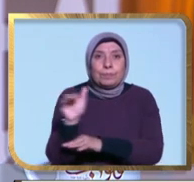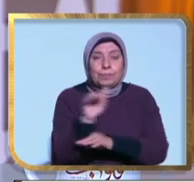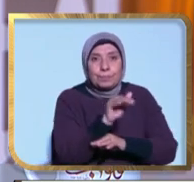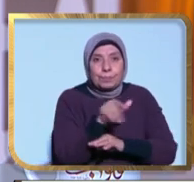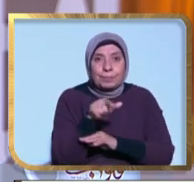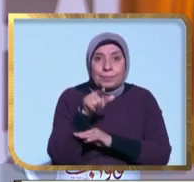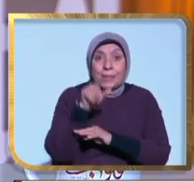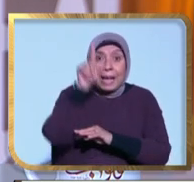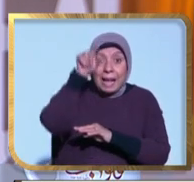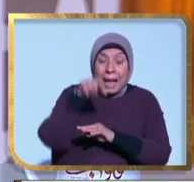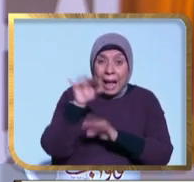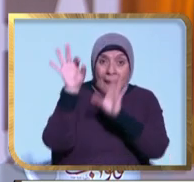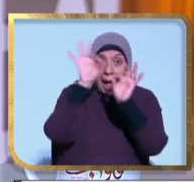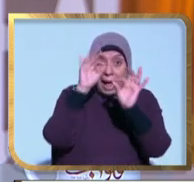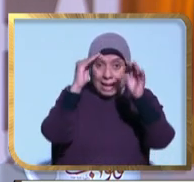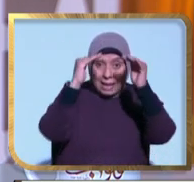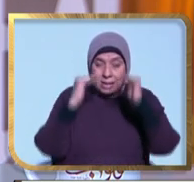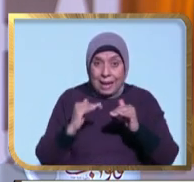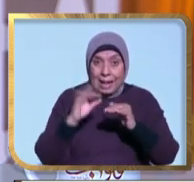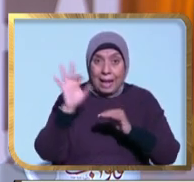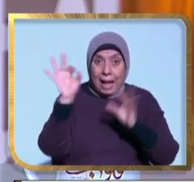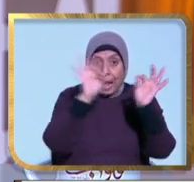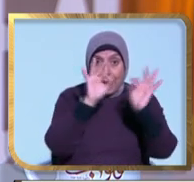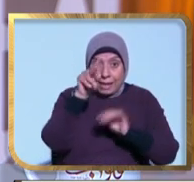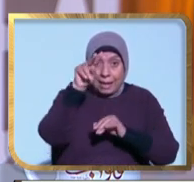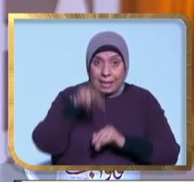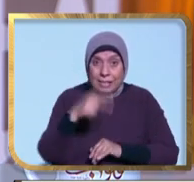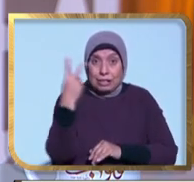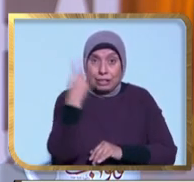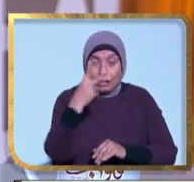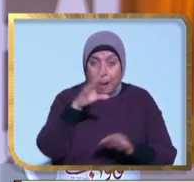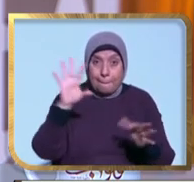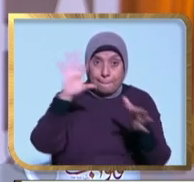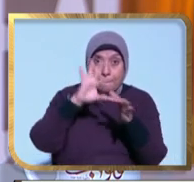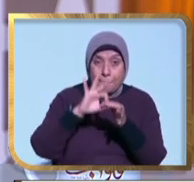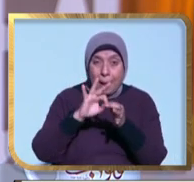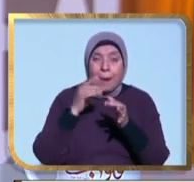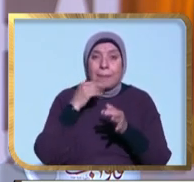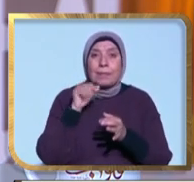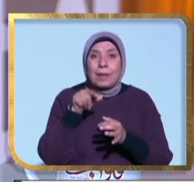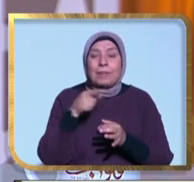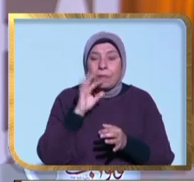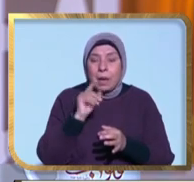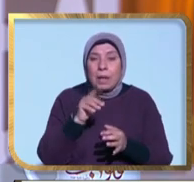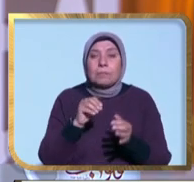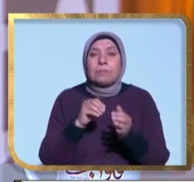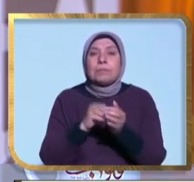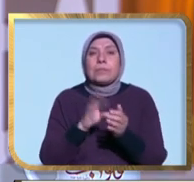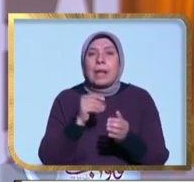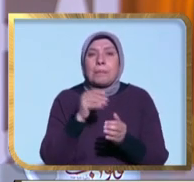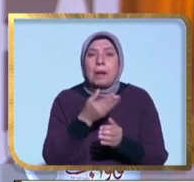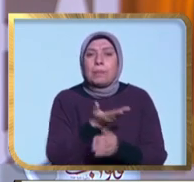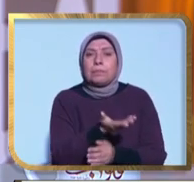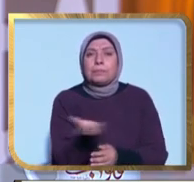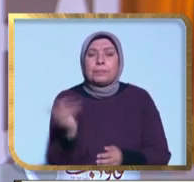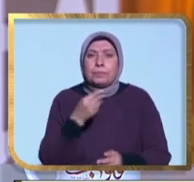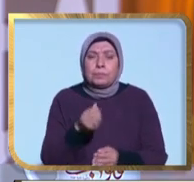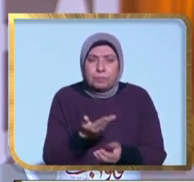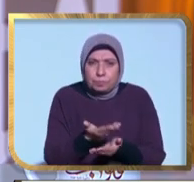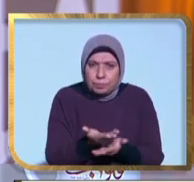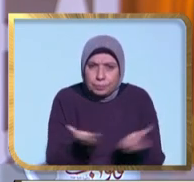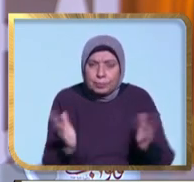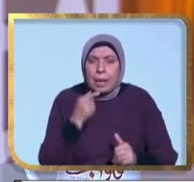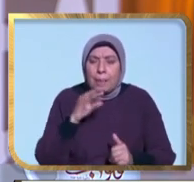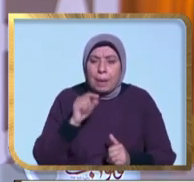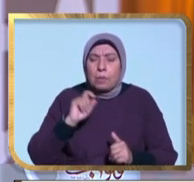انه يبقى موضوع الايه عن مساله الانفاق وانفقوا مما رزقناكم من قبل ان ياتي احدكم